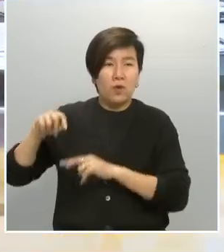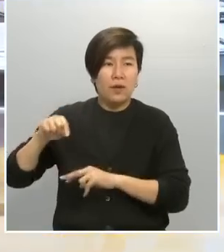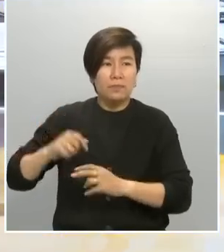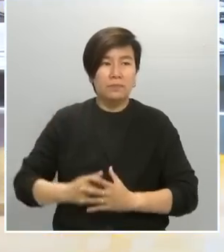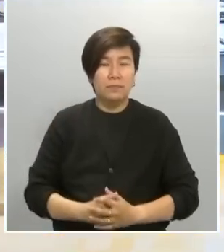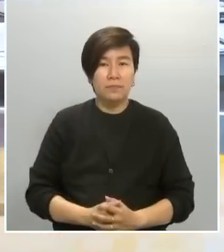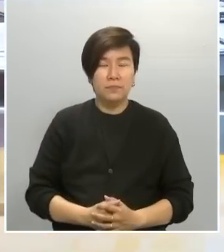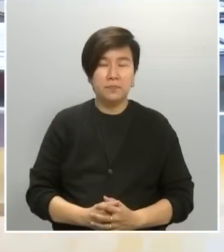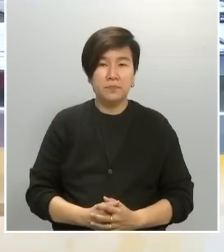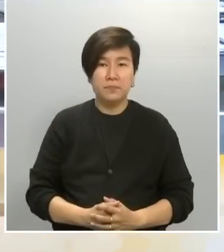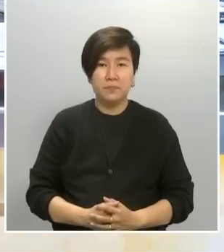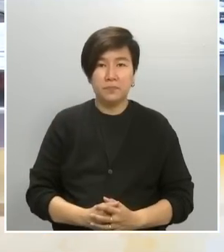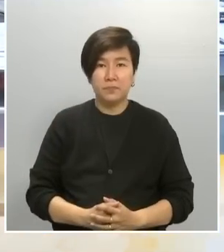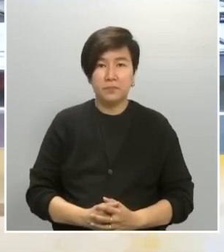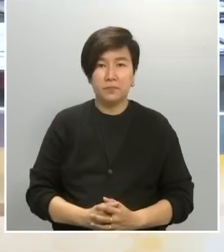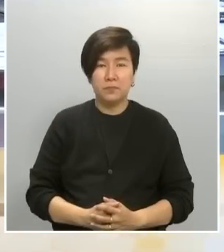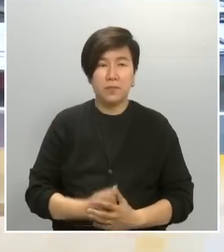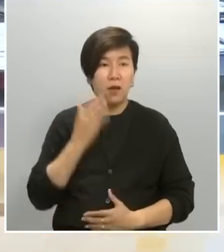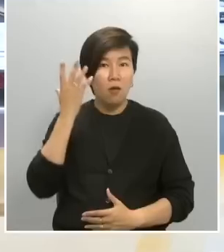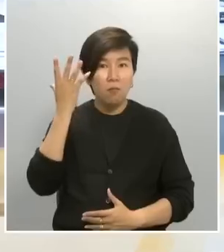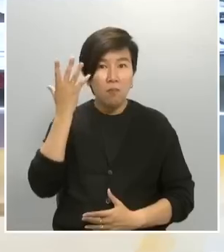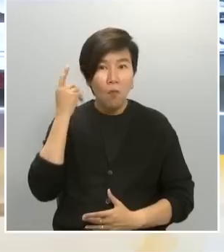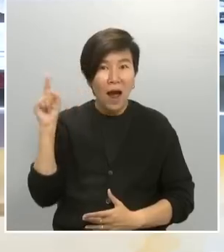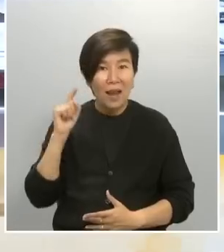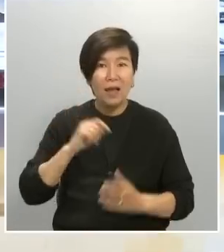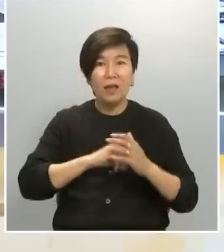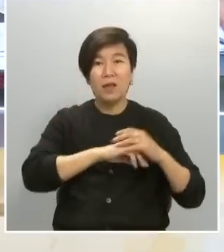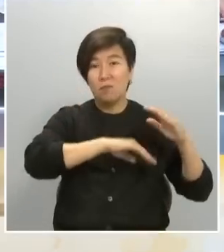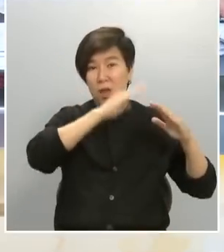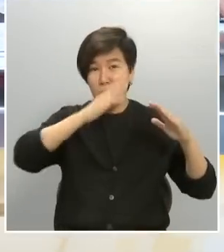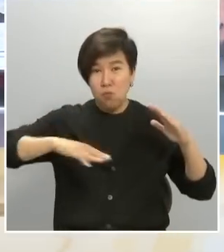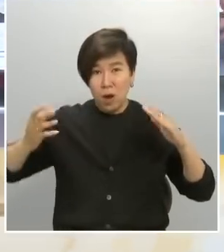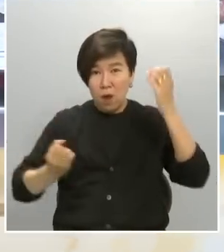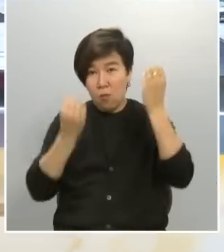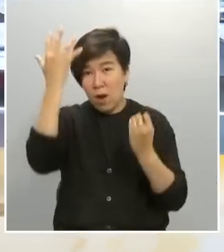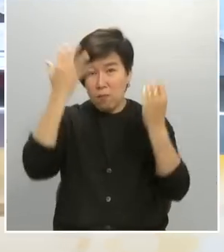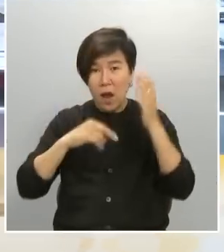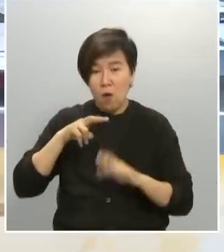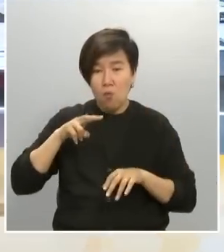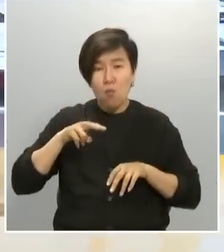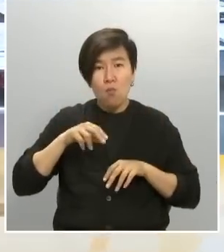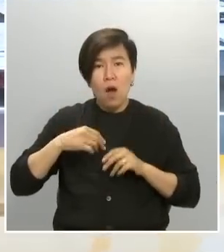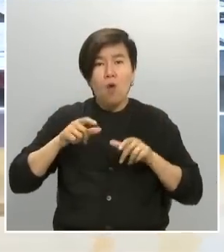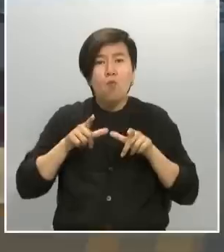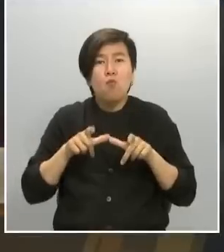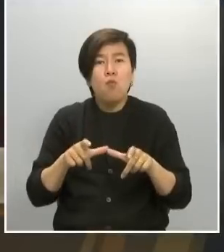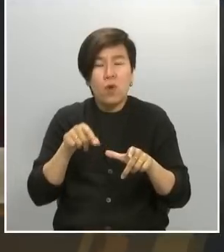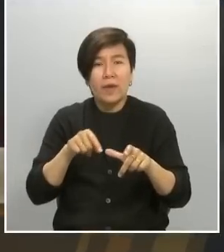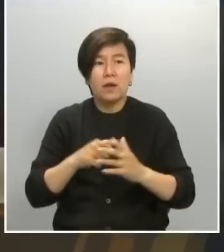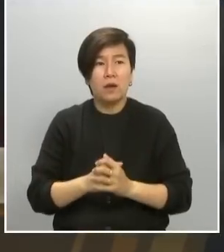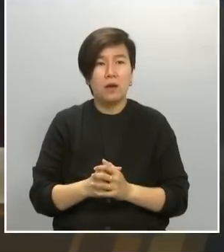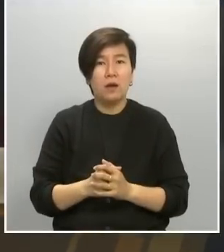เมื่อวานนี้เกิดประเด็นก็คืองานวิ่งเทรลเกาะช้างผู้จัดงานประกาศเลิกกระทันหันปัญหาทัวร์ล